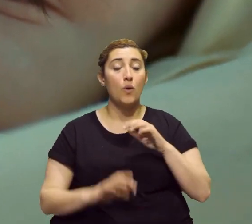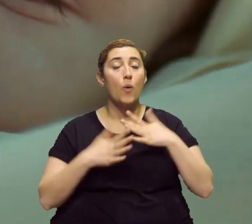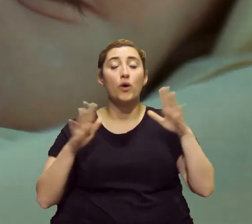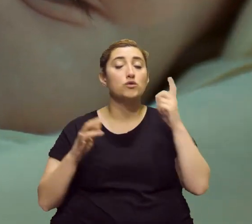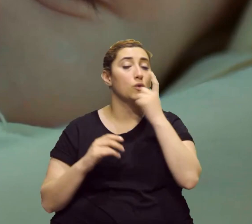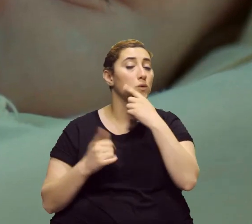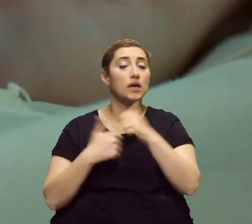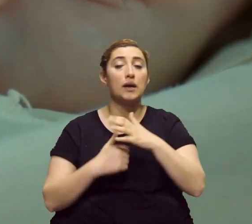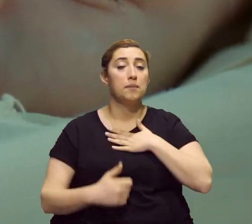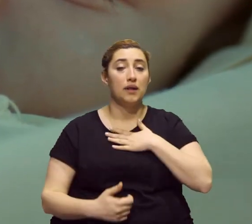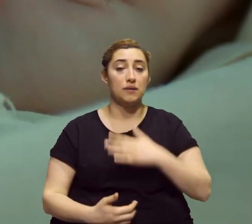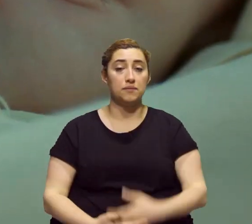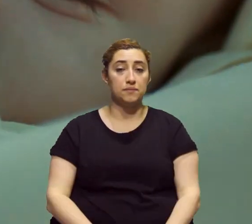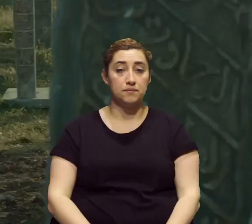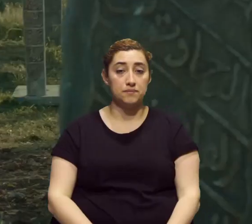gözlü karım benim.